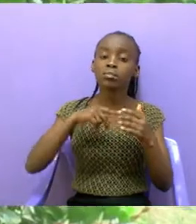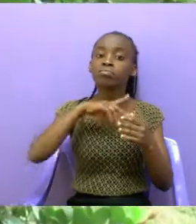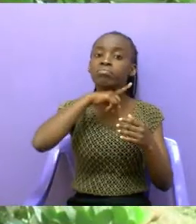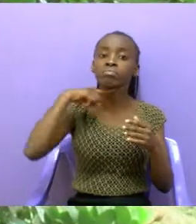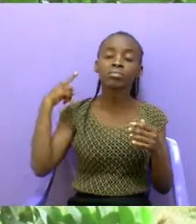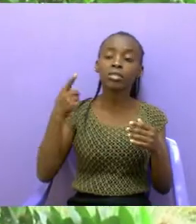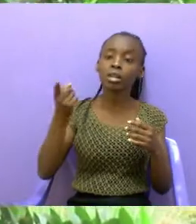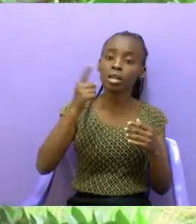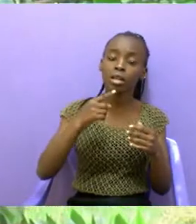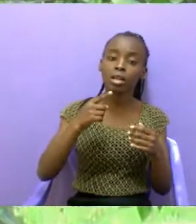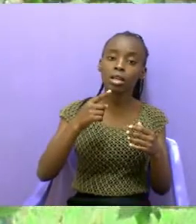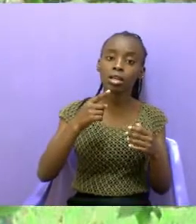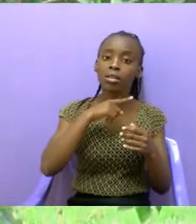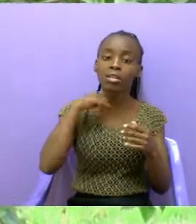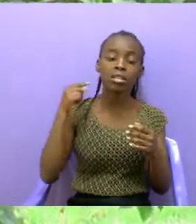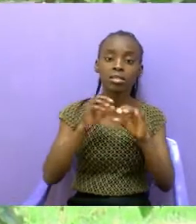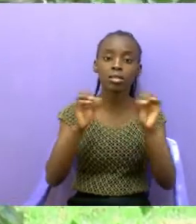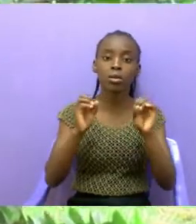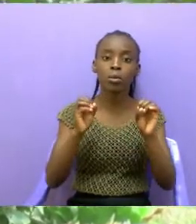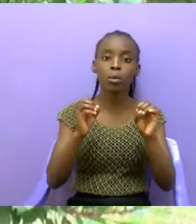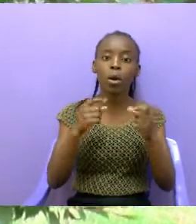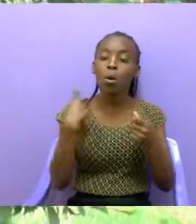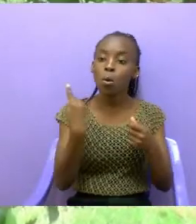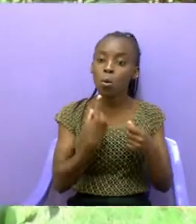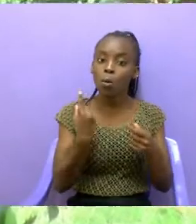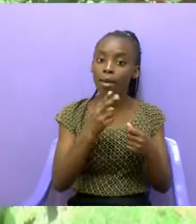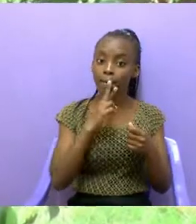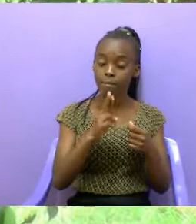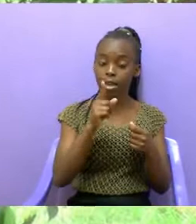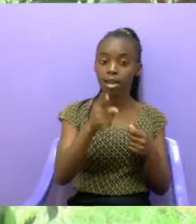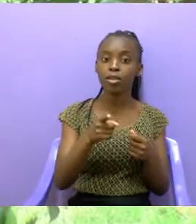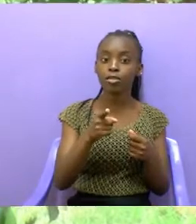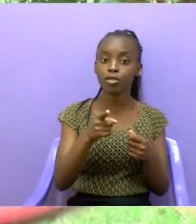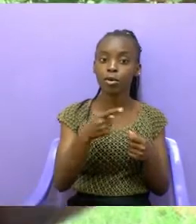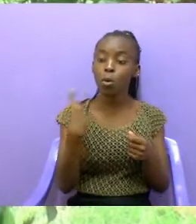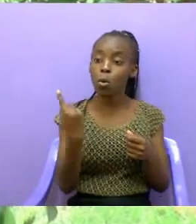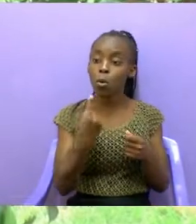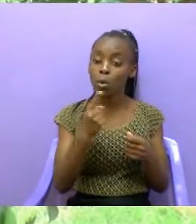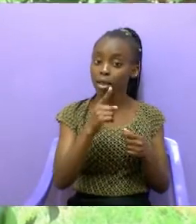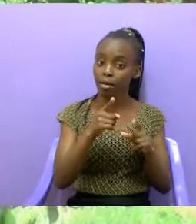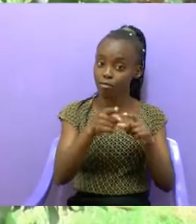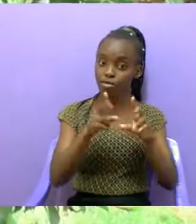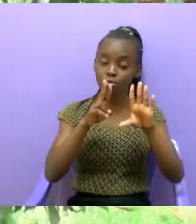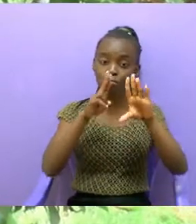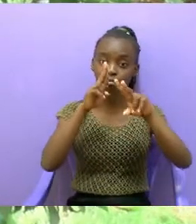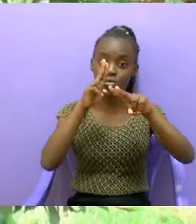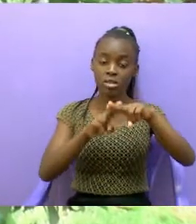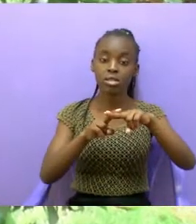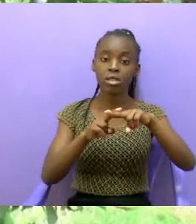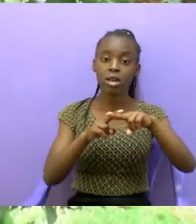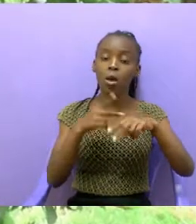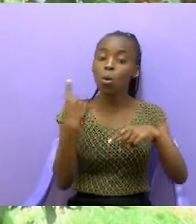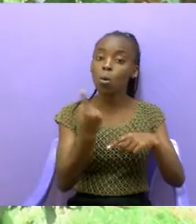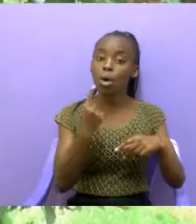uko wapi? Where are you? Ni wapi umesimama? Ni wapi umeketi? Kwa sababu mali